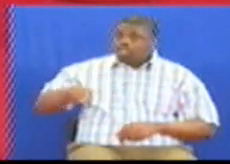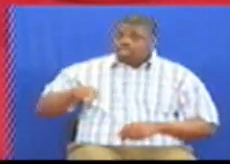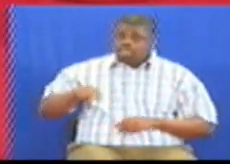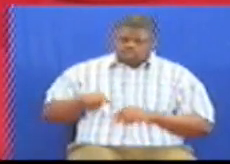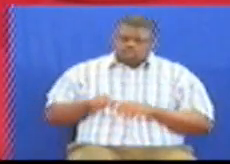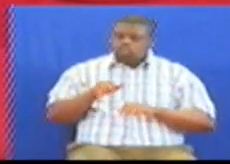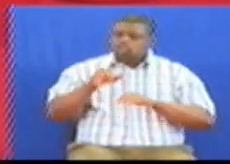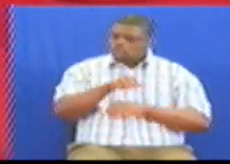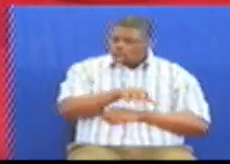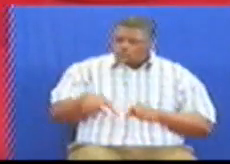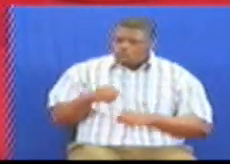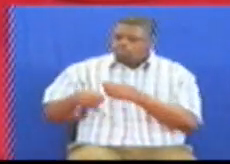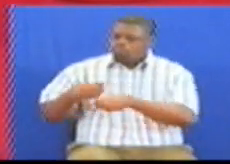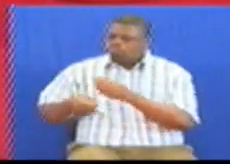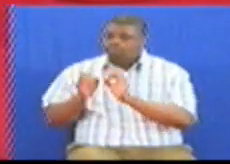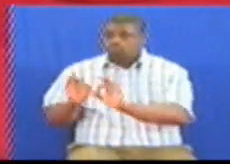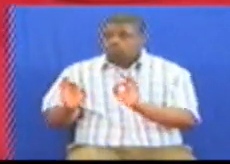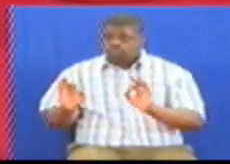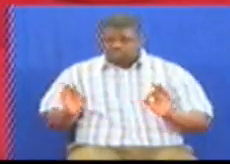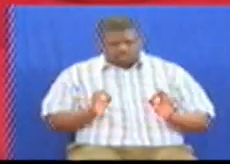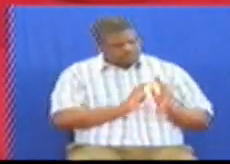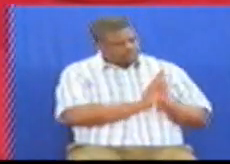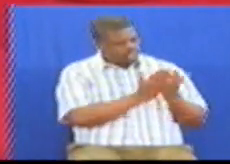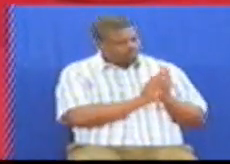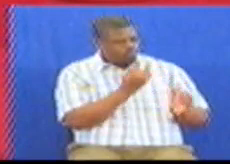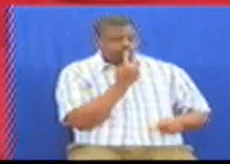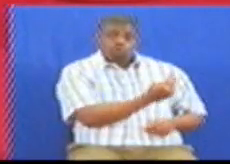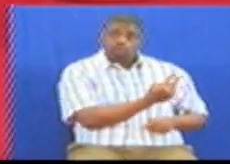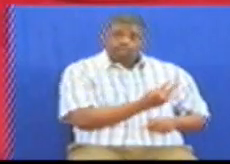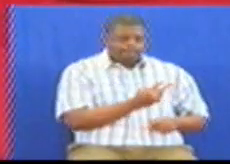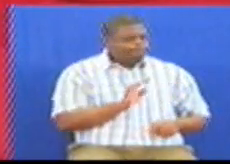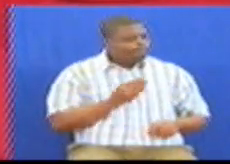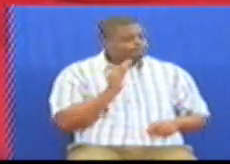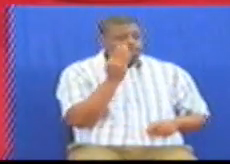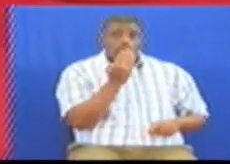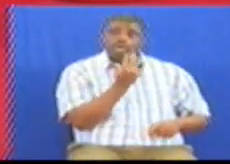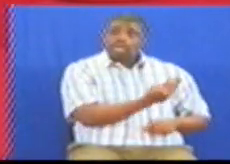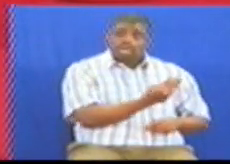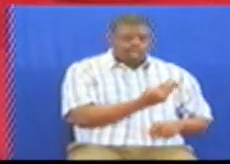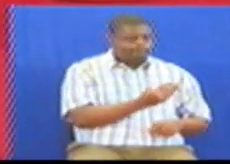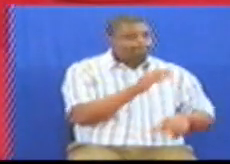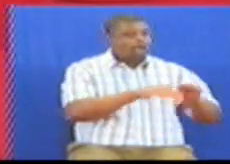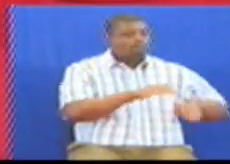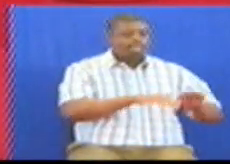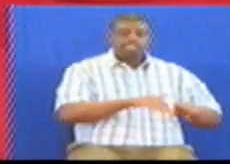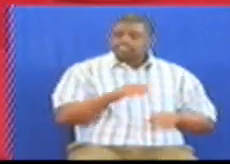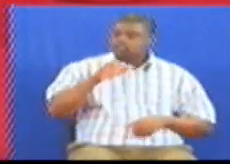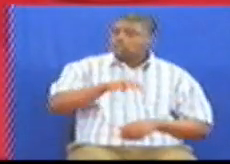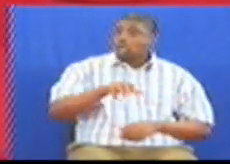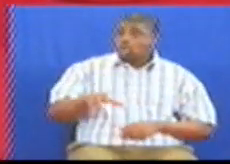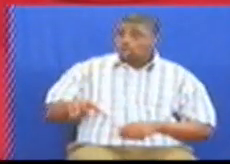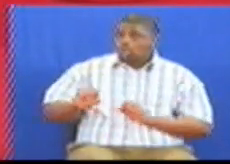pale, nimeona kuna bilioni 4 za soko la Magomeni, lakini soko la Tandale sijaona. Na Mheshimiwa Naibu Spika, kama